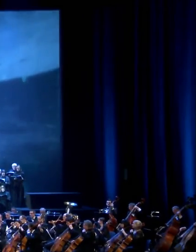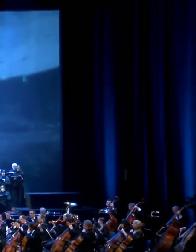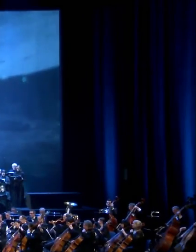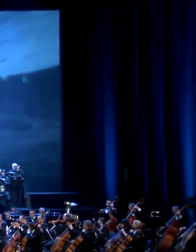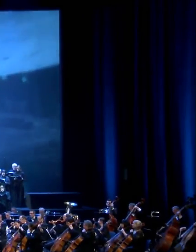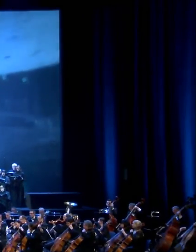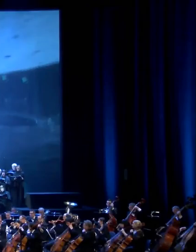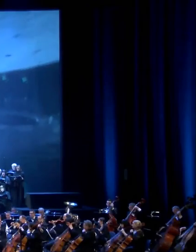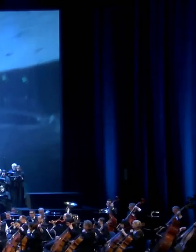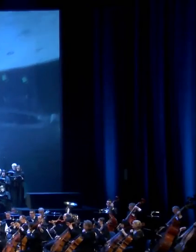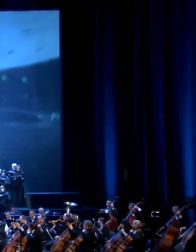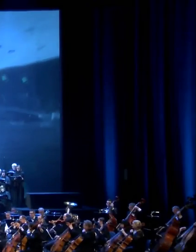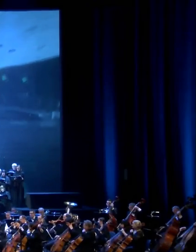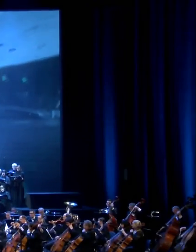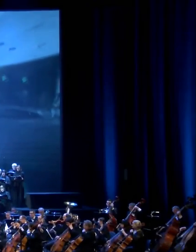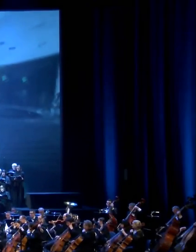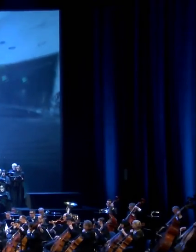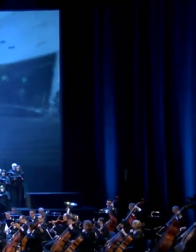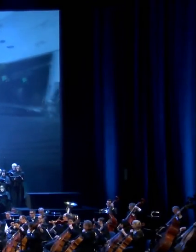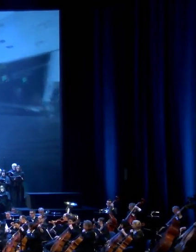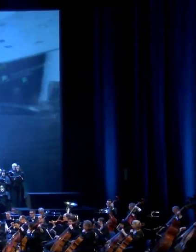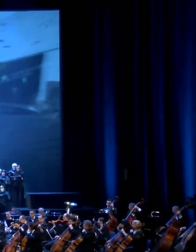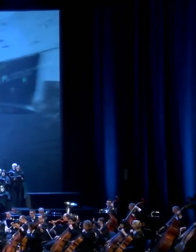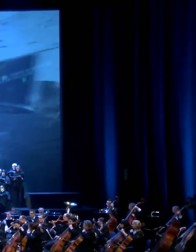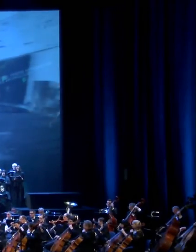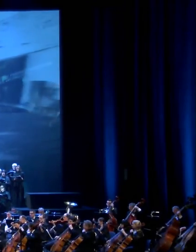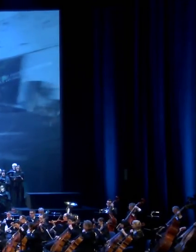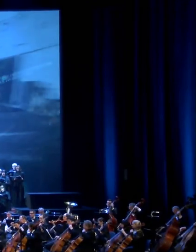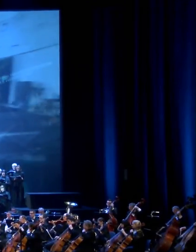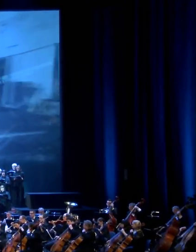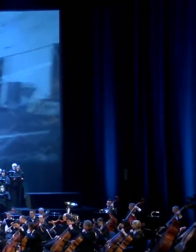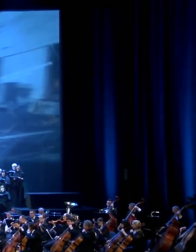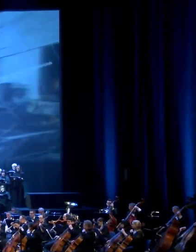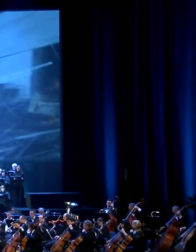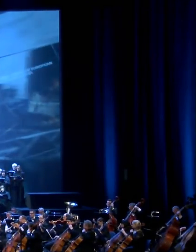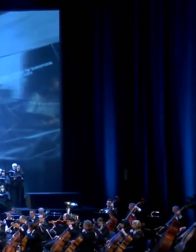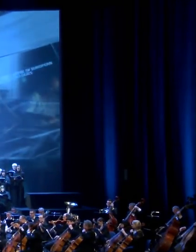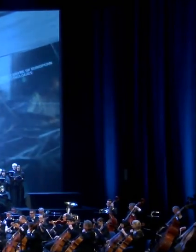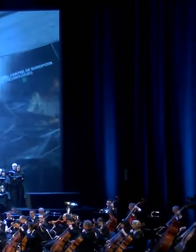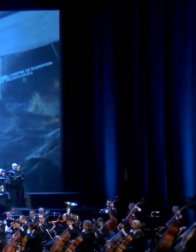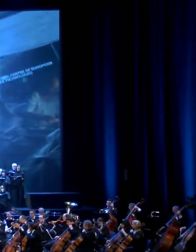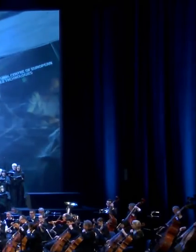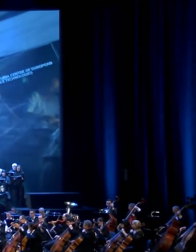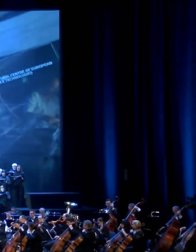Razmeso! Razmeso! Na zlato! Razlato na zeleno trato.